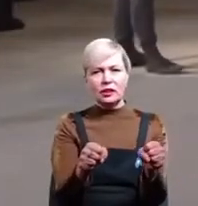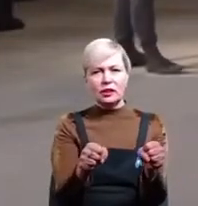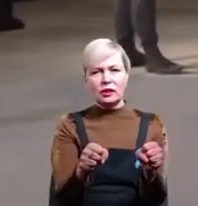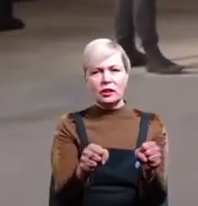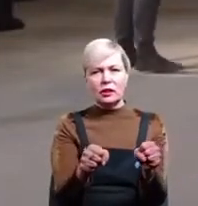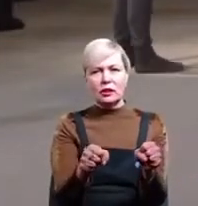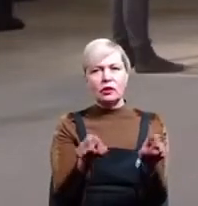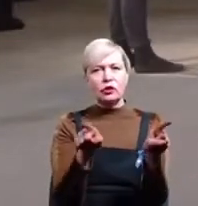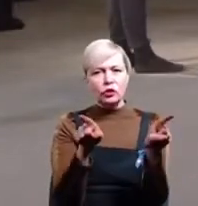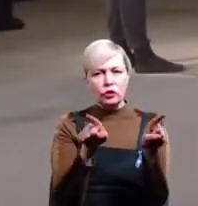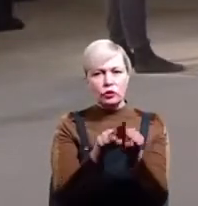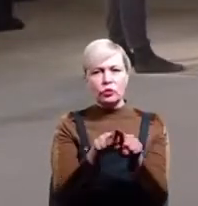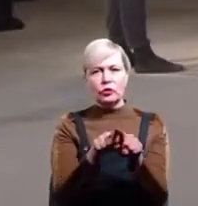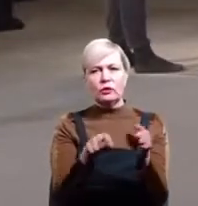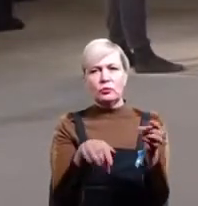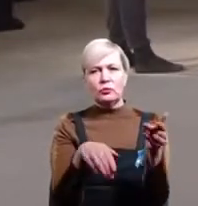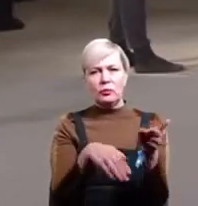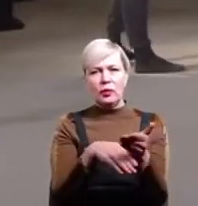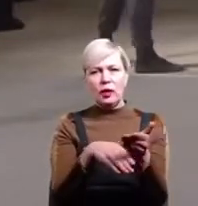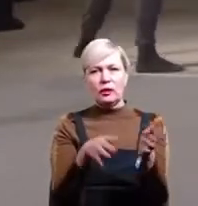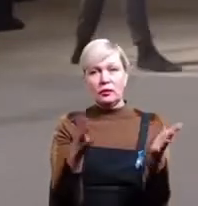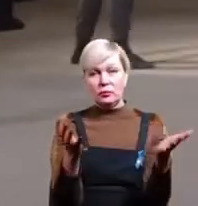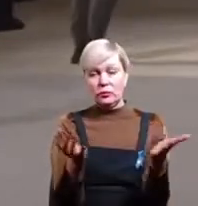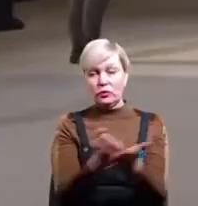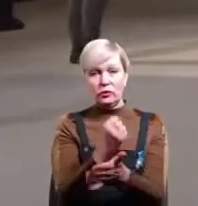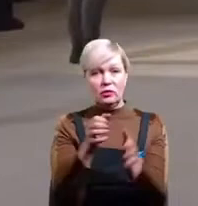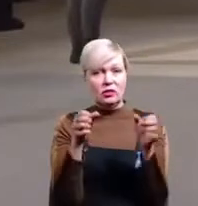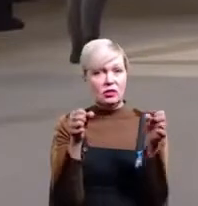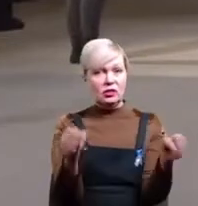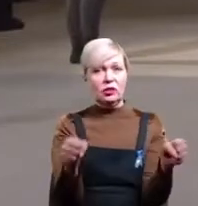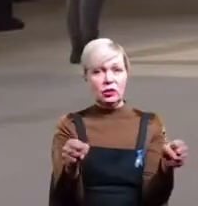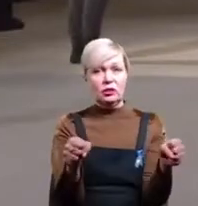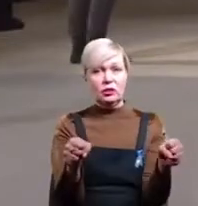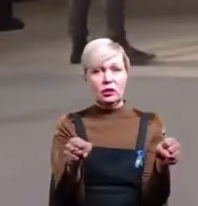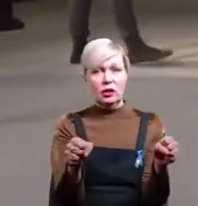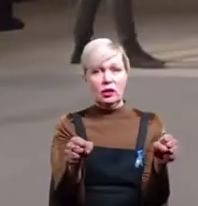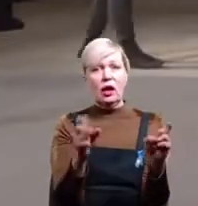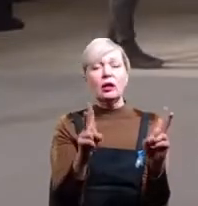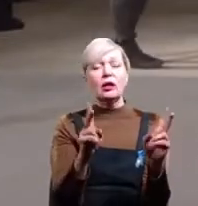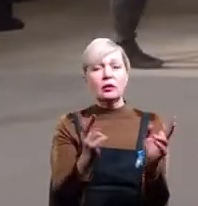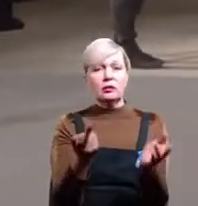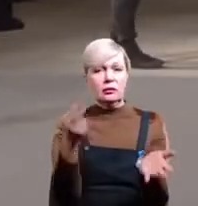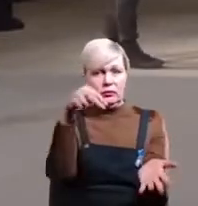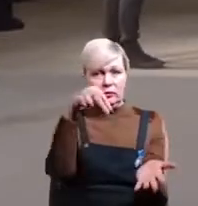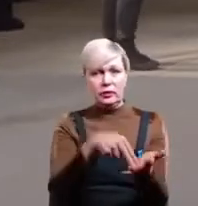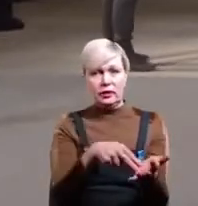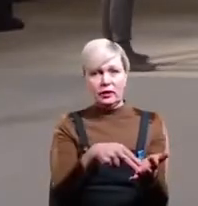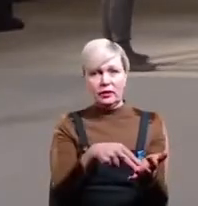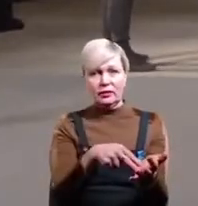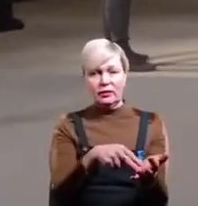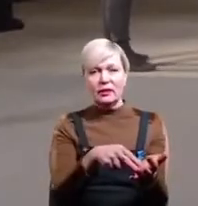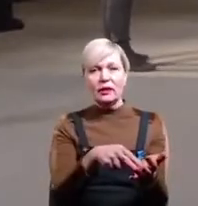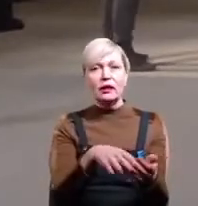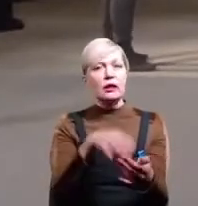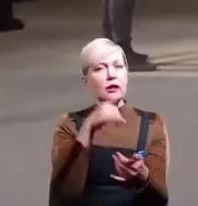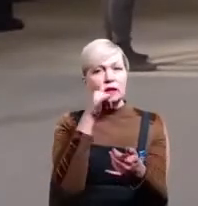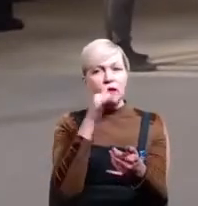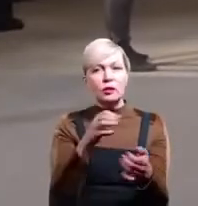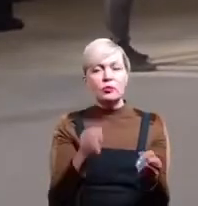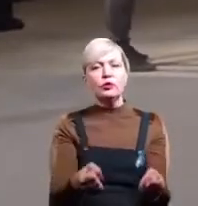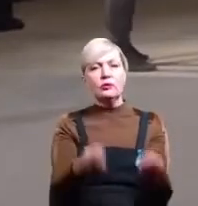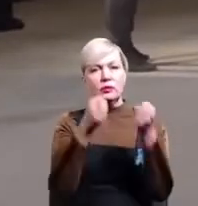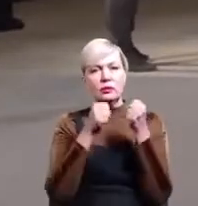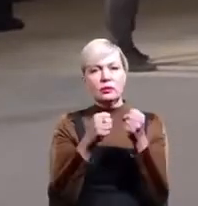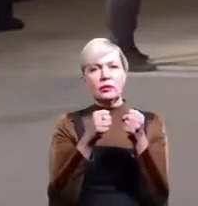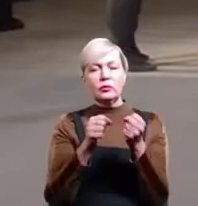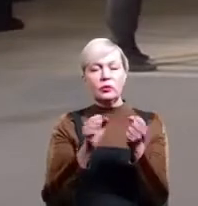тоже помогаешь. А ты, получается, не держишься руками. А как ты выпрыгнешь? Он же не может, ты же ему дать тоже посыл